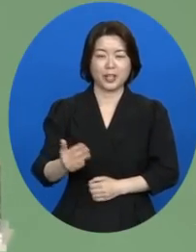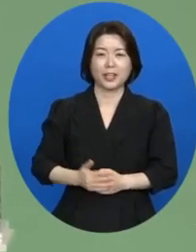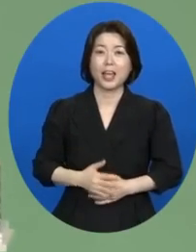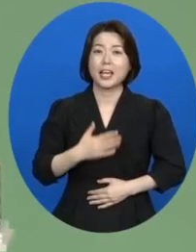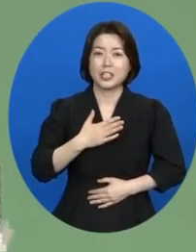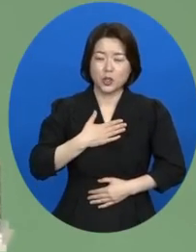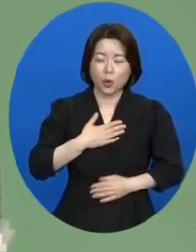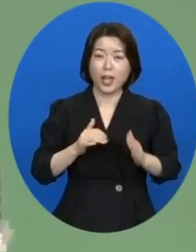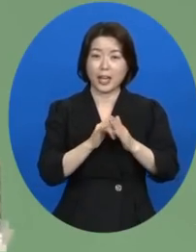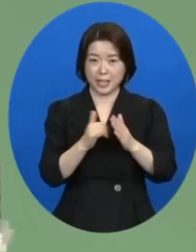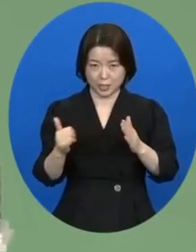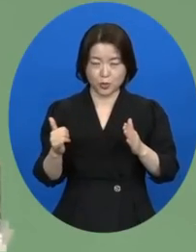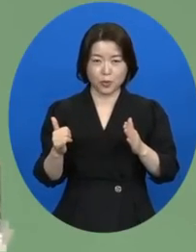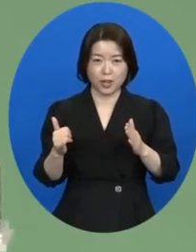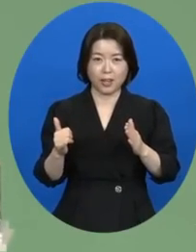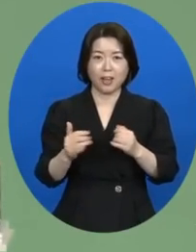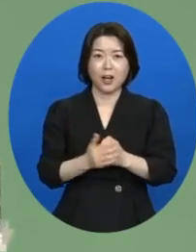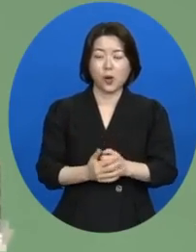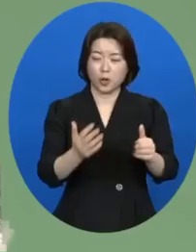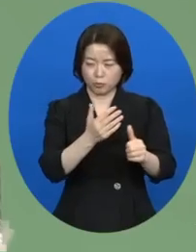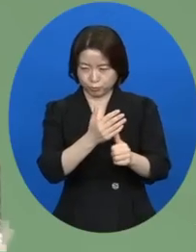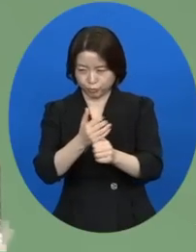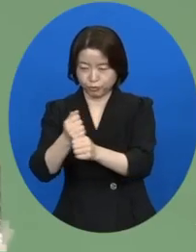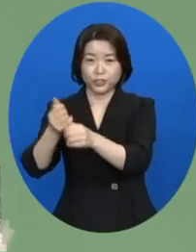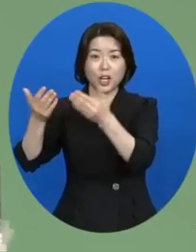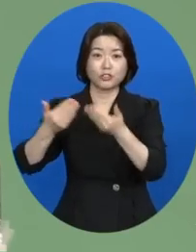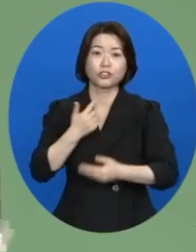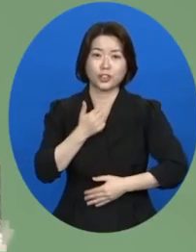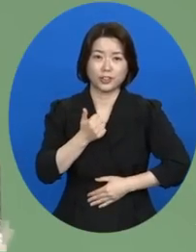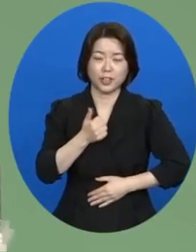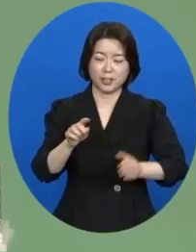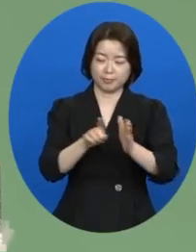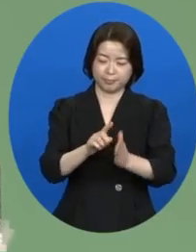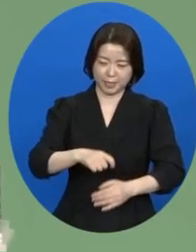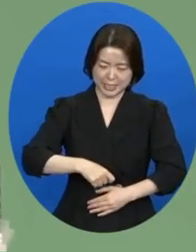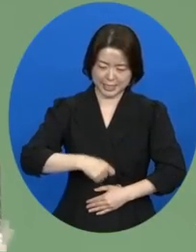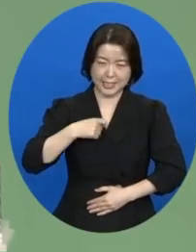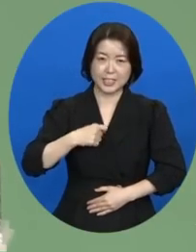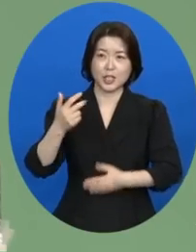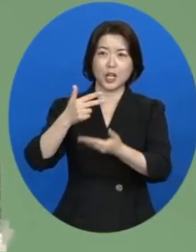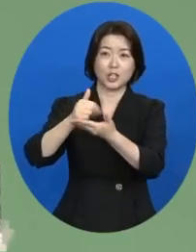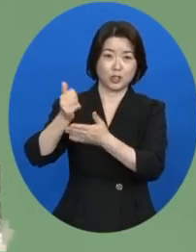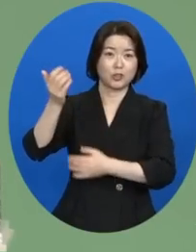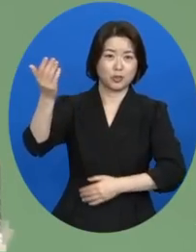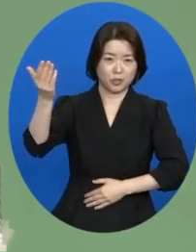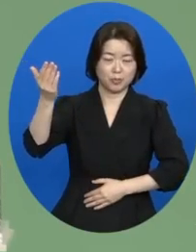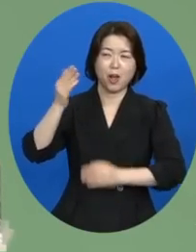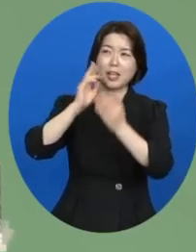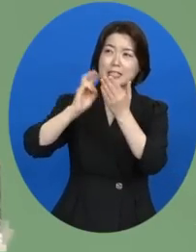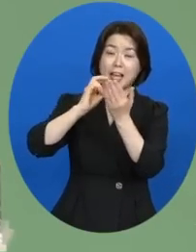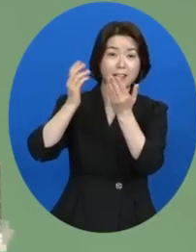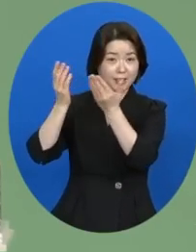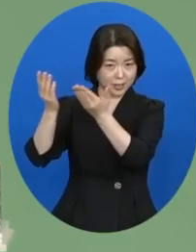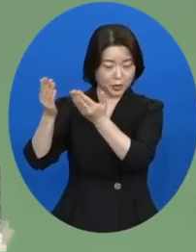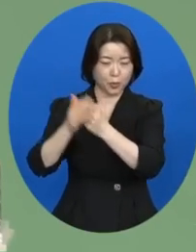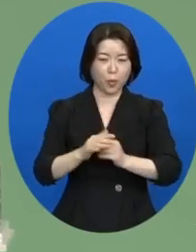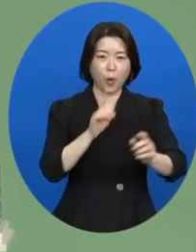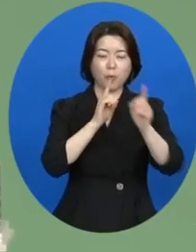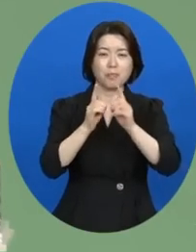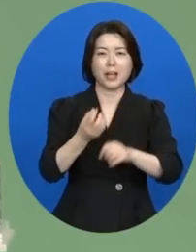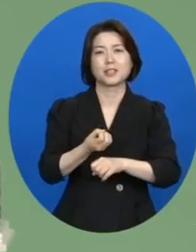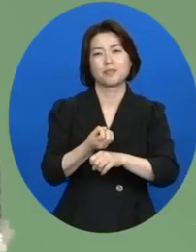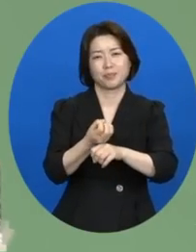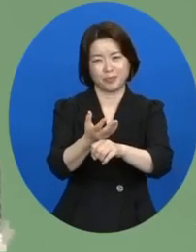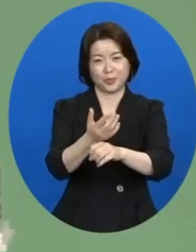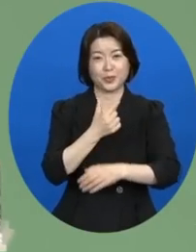저와 저의 가족을 붙잡아 주셨던 신실하신 주님을 찬양하며 말씀을